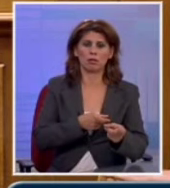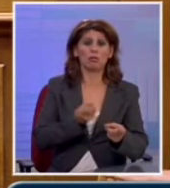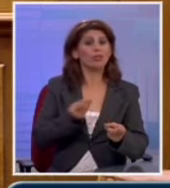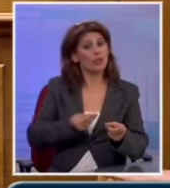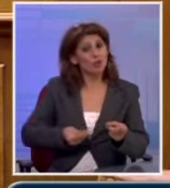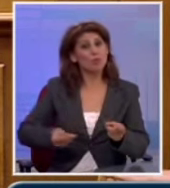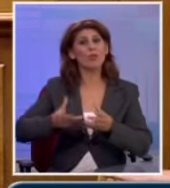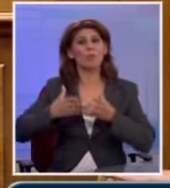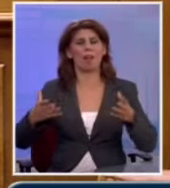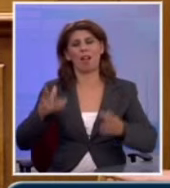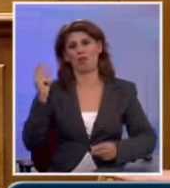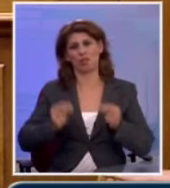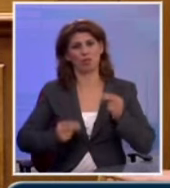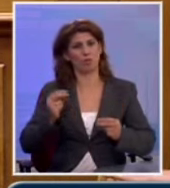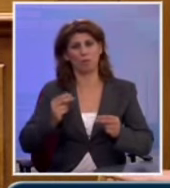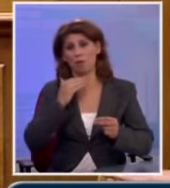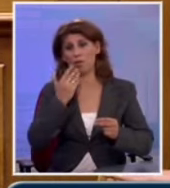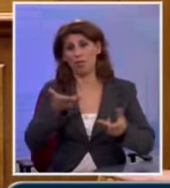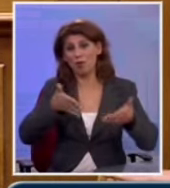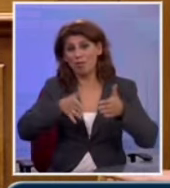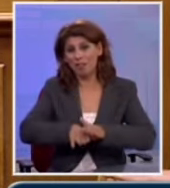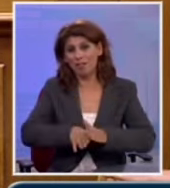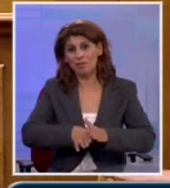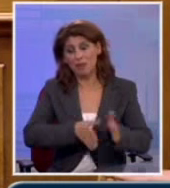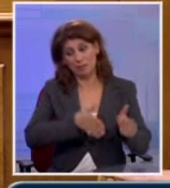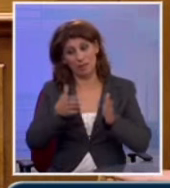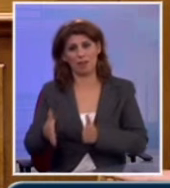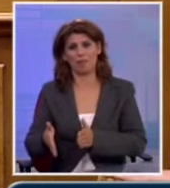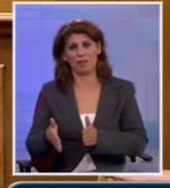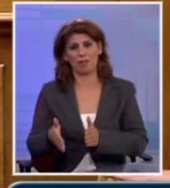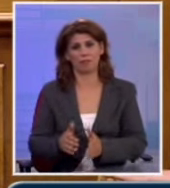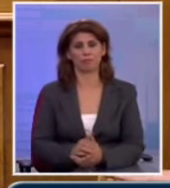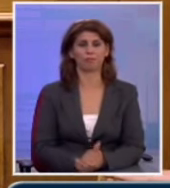τόσο μεγαλύτερο είναι και το πρόβλημα που δεν μπορεί να κρυφτεί και από την άλλη πλευρά.